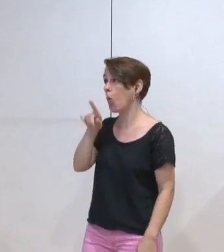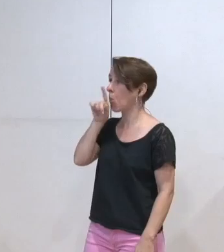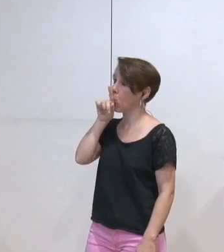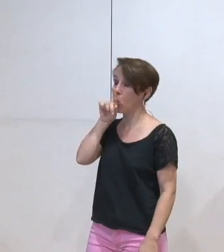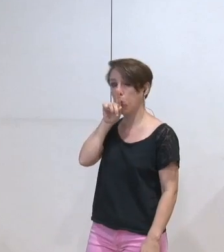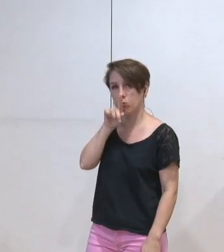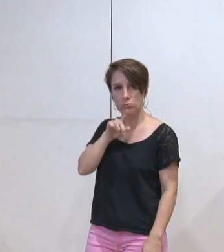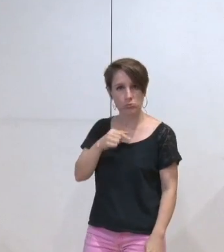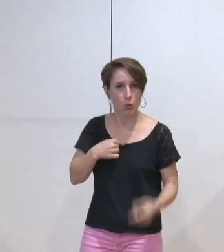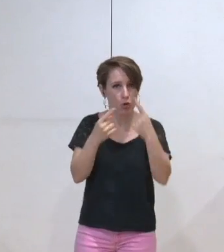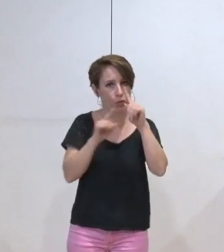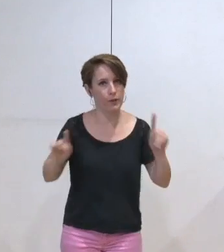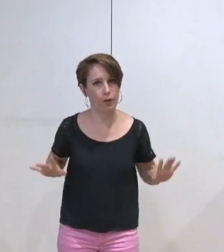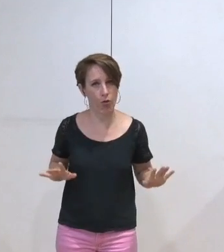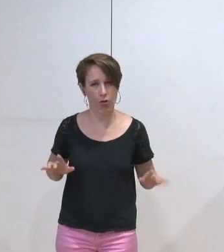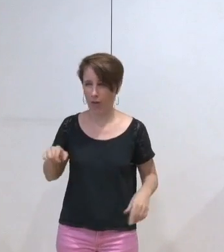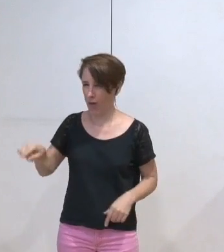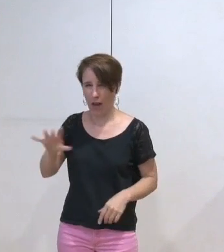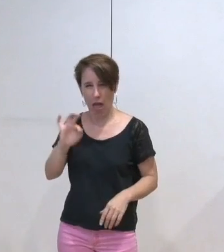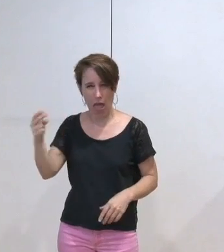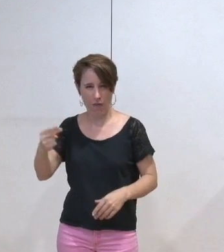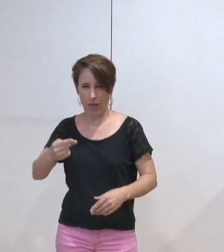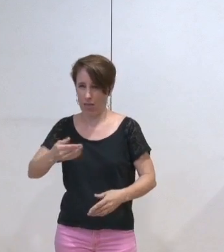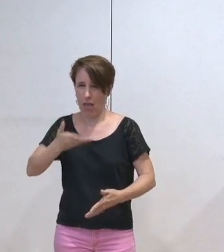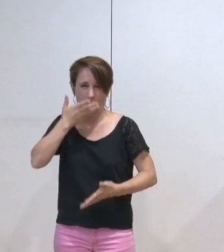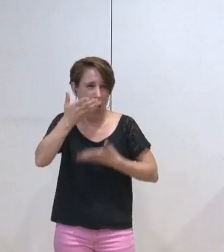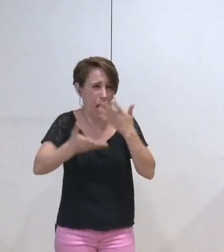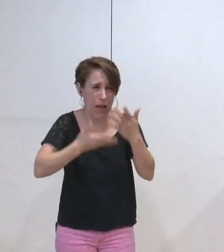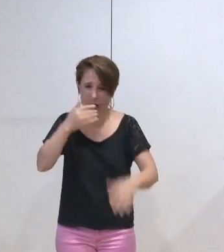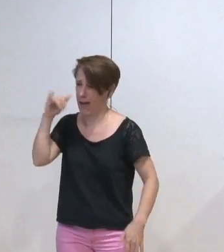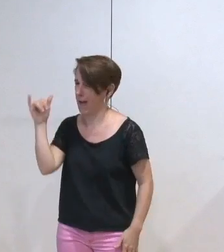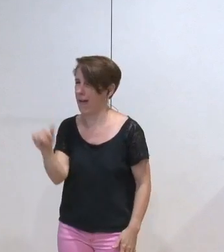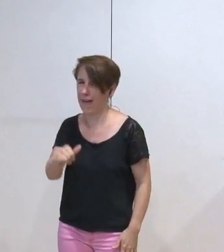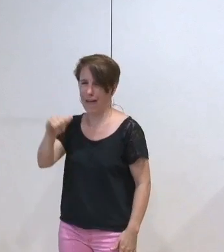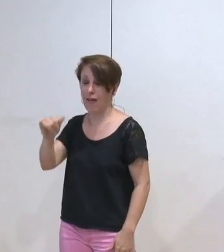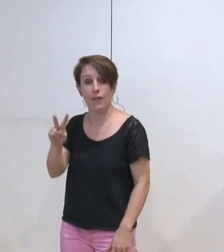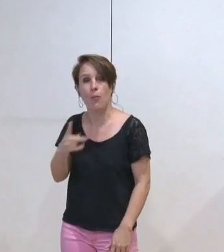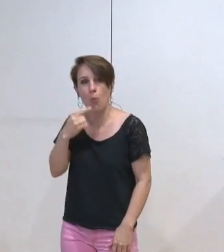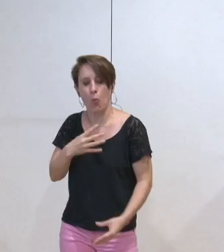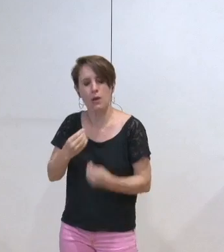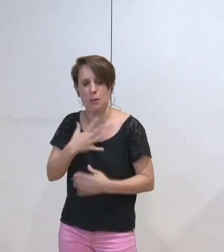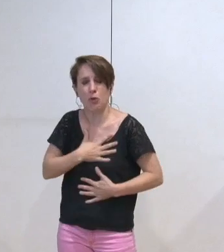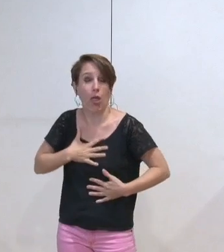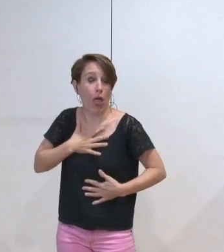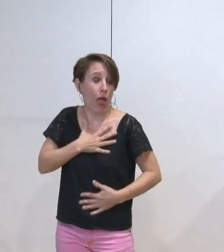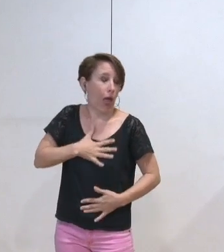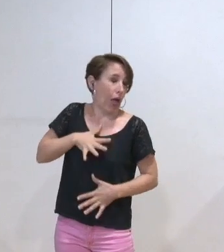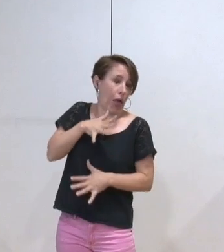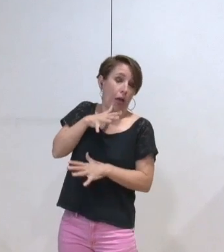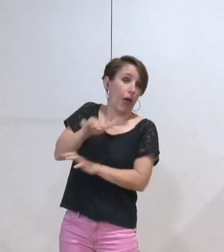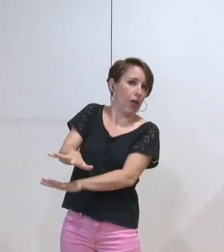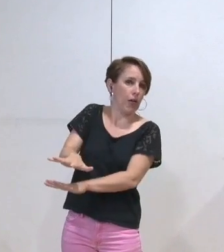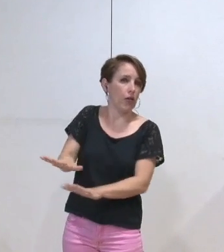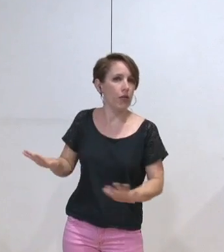propager ses caricatures ses assimilations je trouve que ce qu'on a entendu là est profondément AB et je voudrais rappeler à Madame